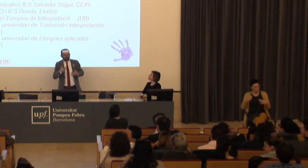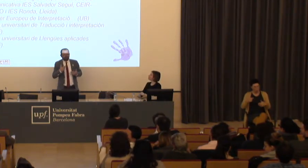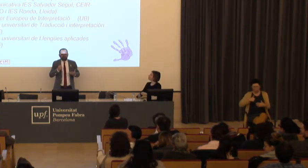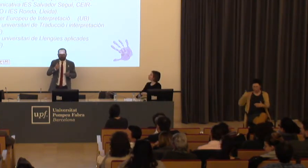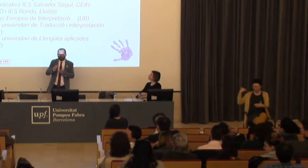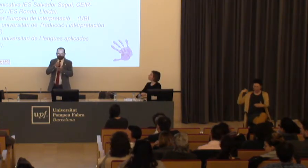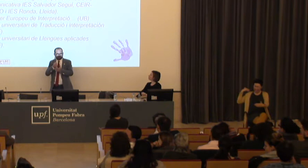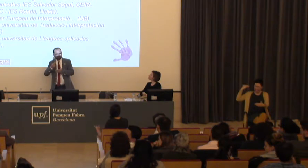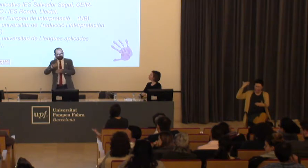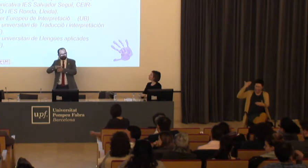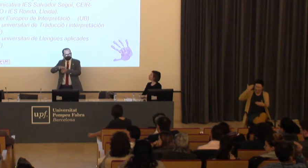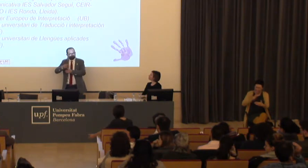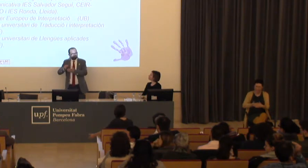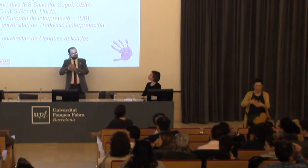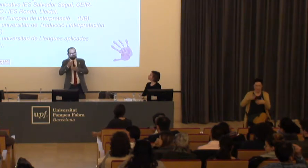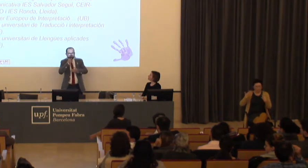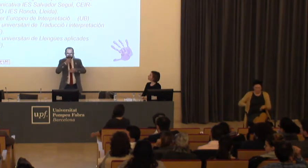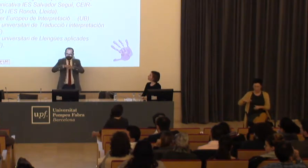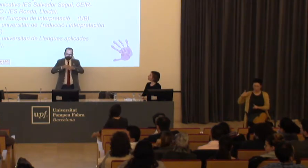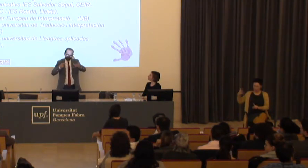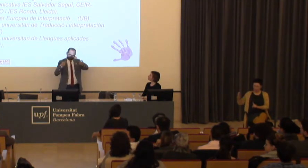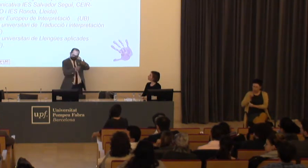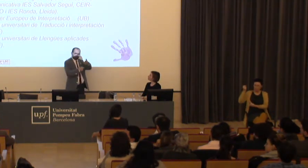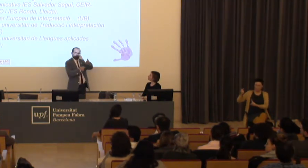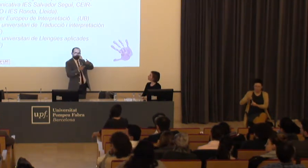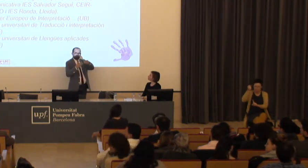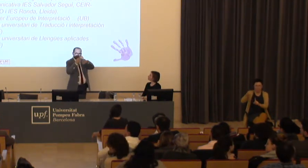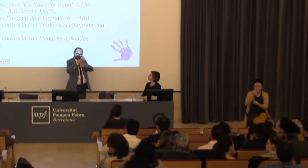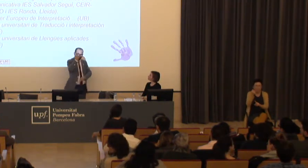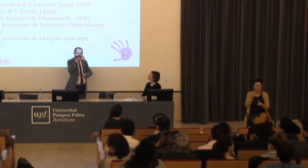donat. Però encara i així tenim la sensació que hi ha un buit dins nostre,